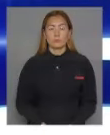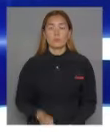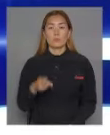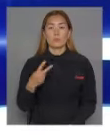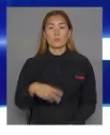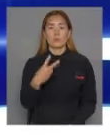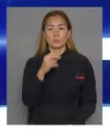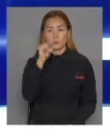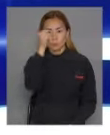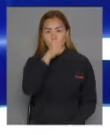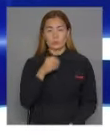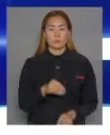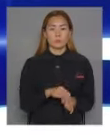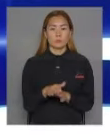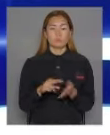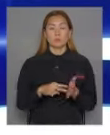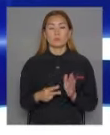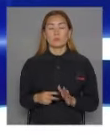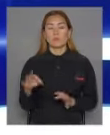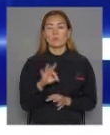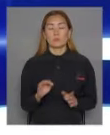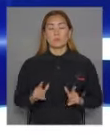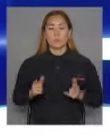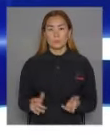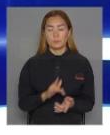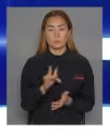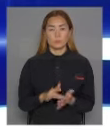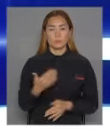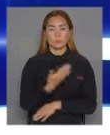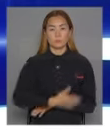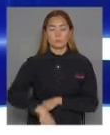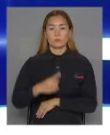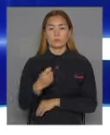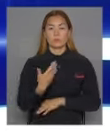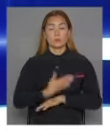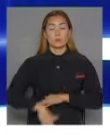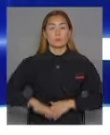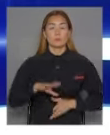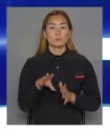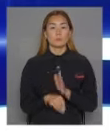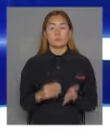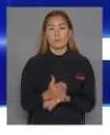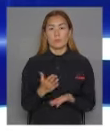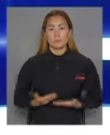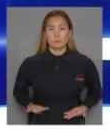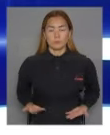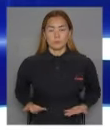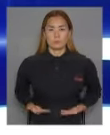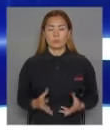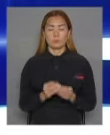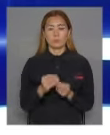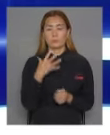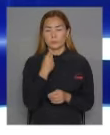С 2022 года реализовался проект по благоустройству городских территорий 100 дворов. Вместе с тем от жителей и